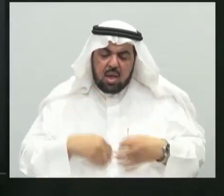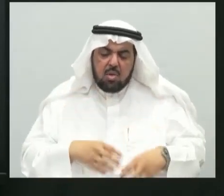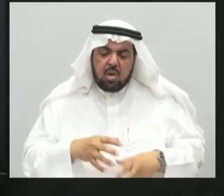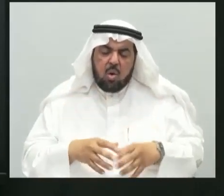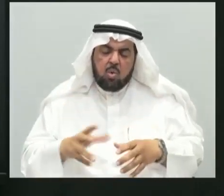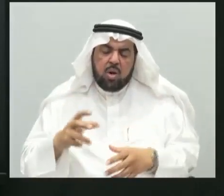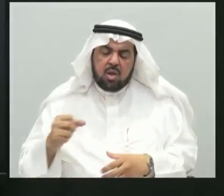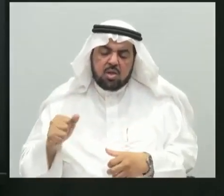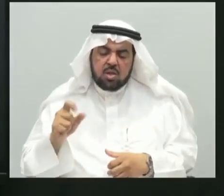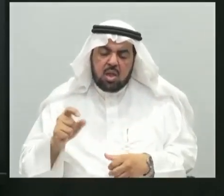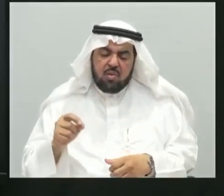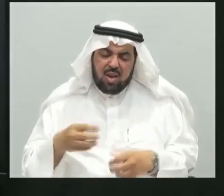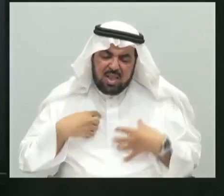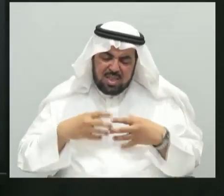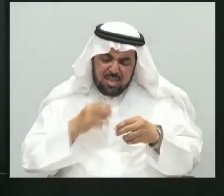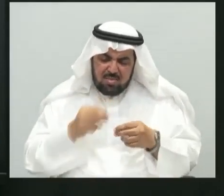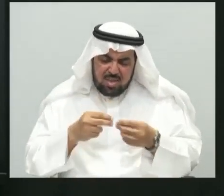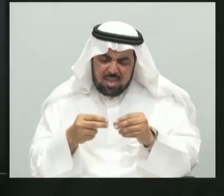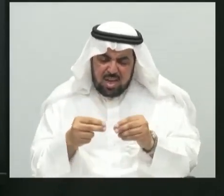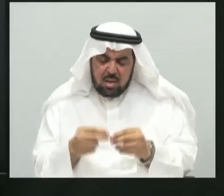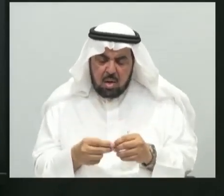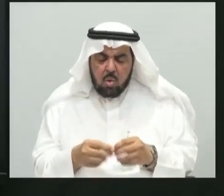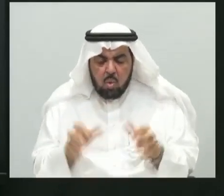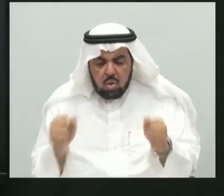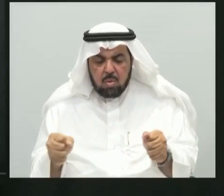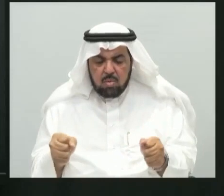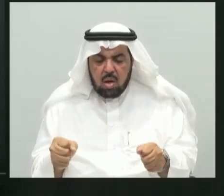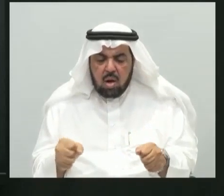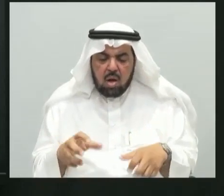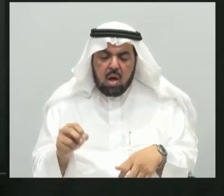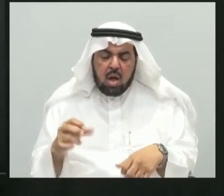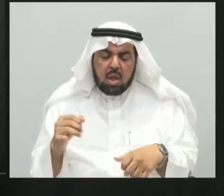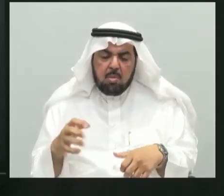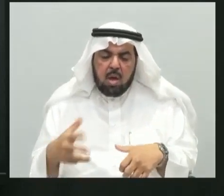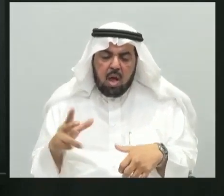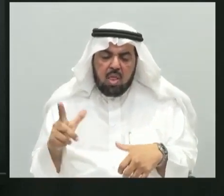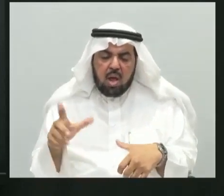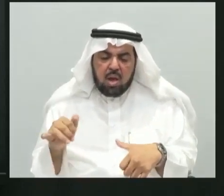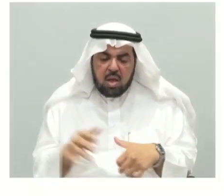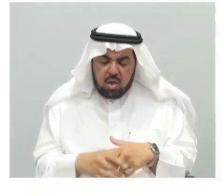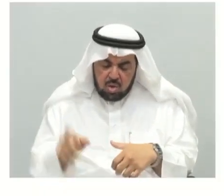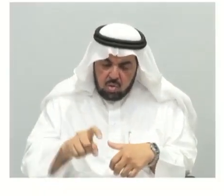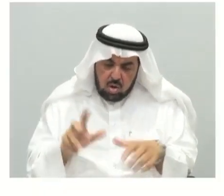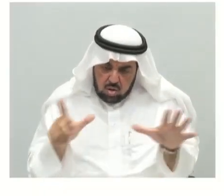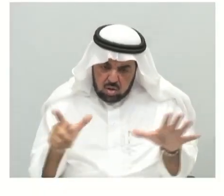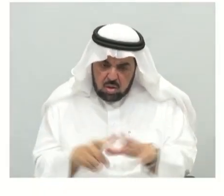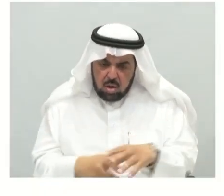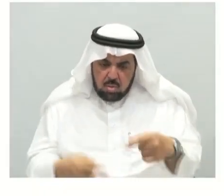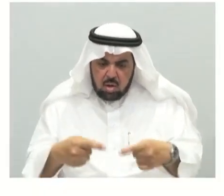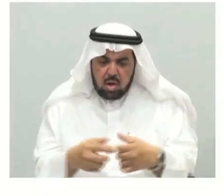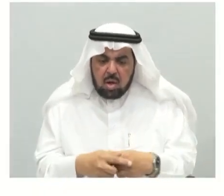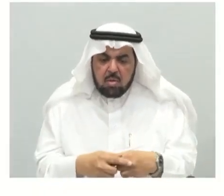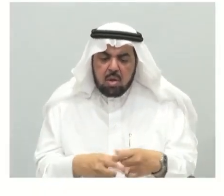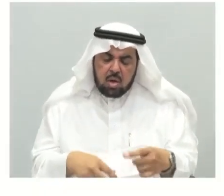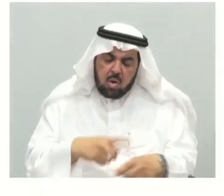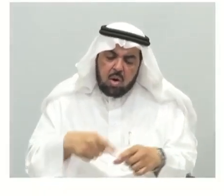لها جسم طري وايضا تمتلك قدم عضليه في السؤال السابع قارن بين دوران